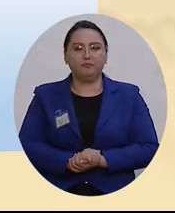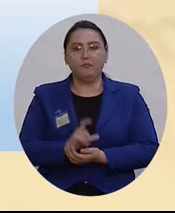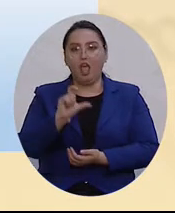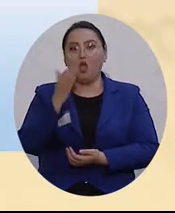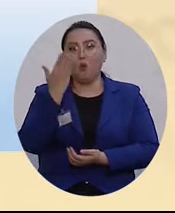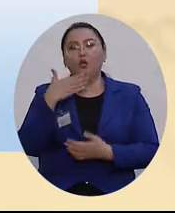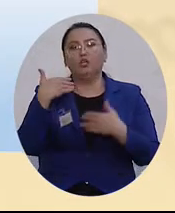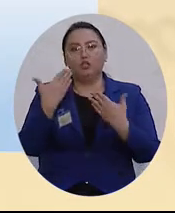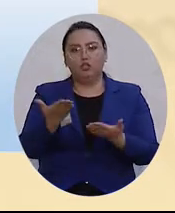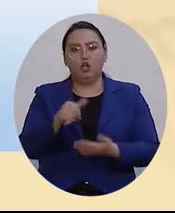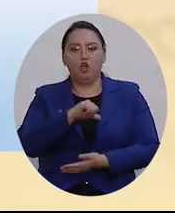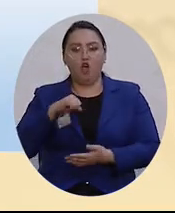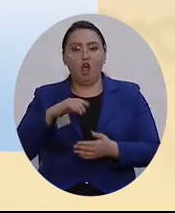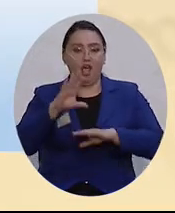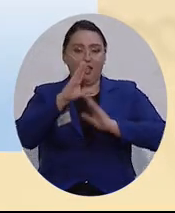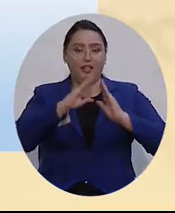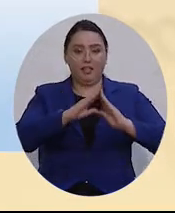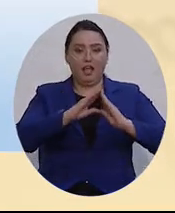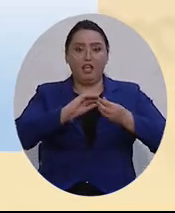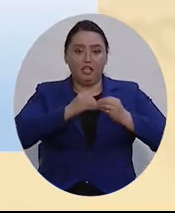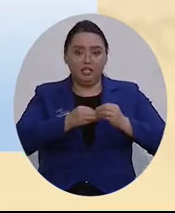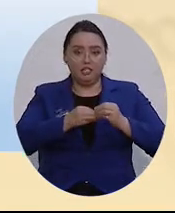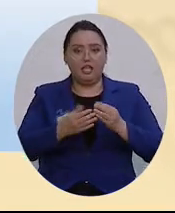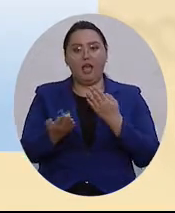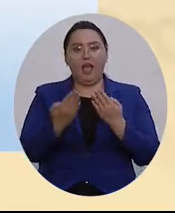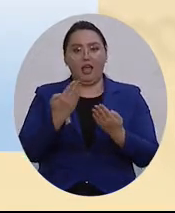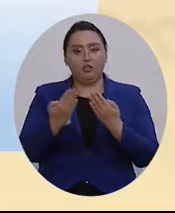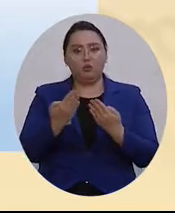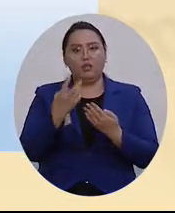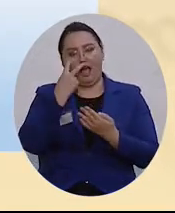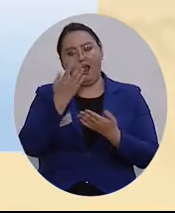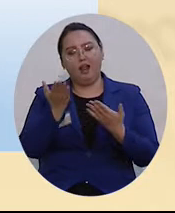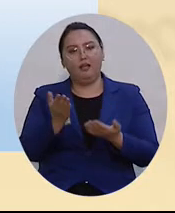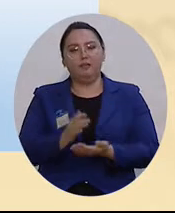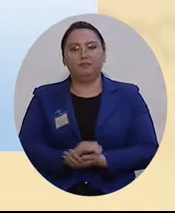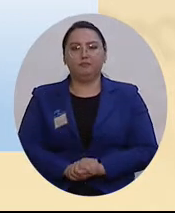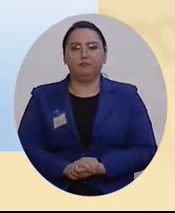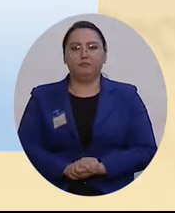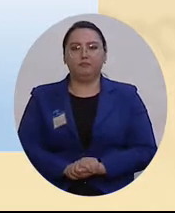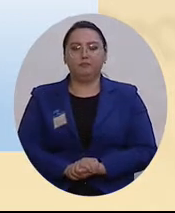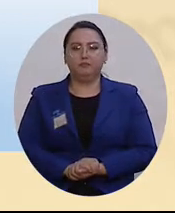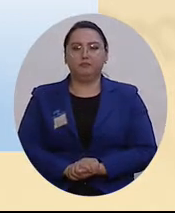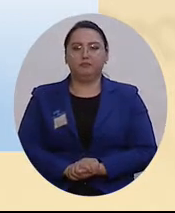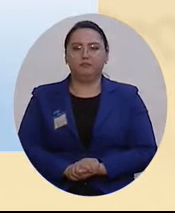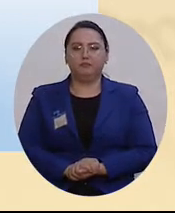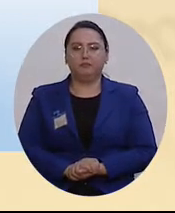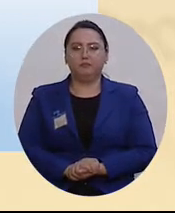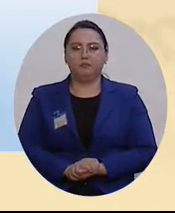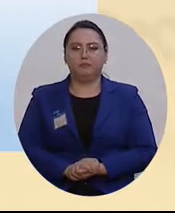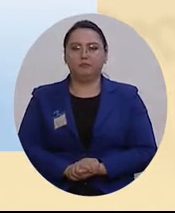өгье. За та бүхэн өөрийнхөө гэрийн даалгаврыг хийхдээ хэр зэрэг зөв оновчтой уншсан хэсгээ тулган хараарай. За ихийг